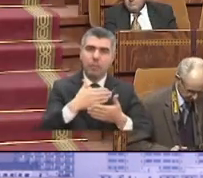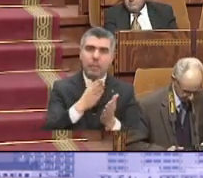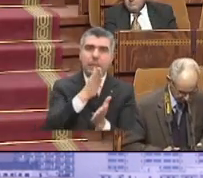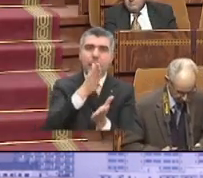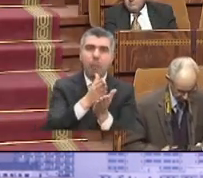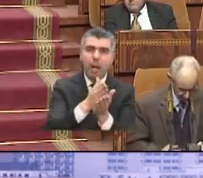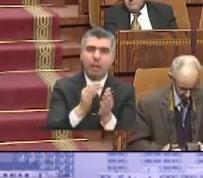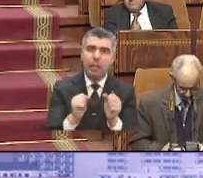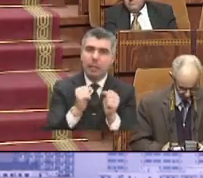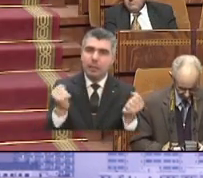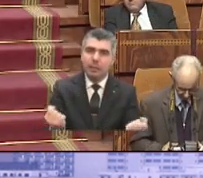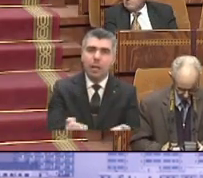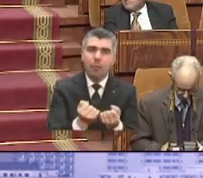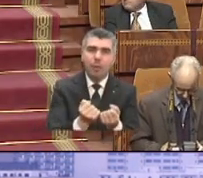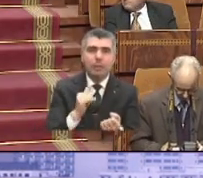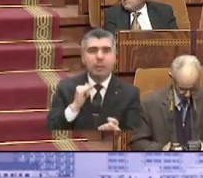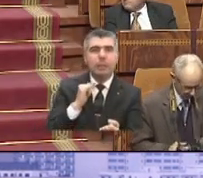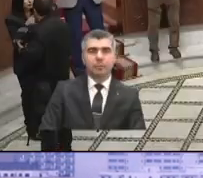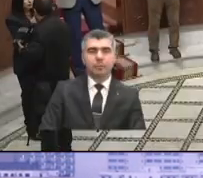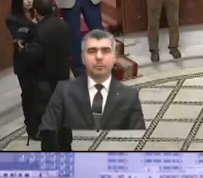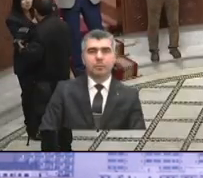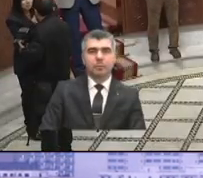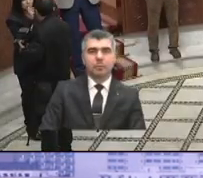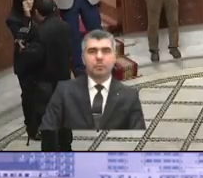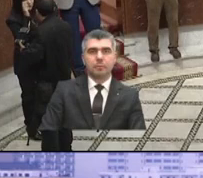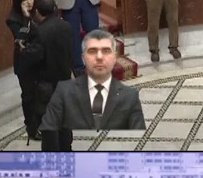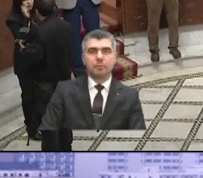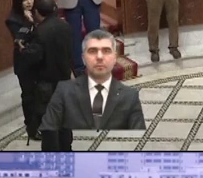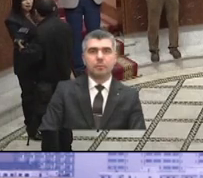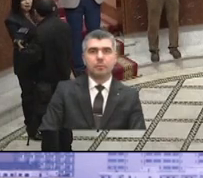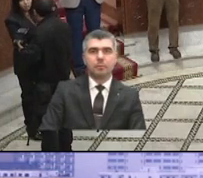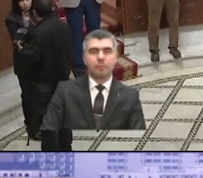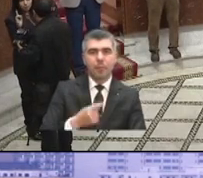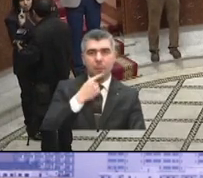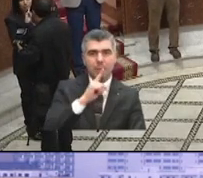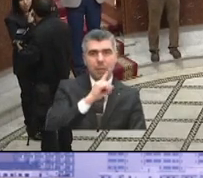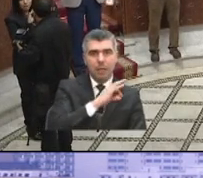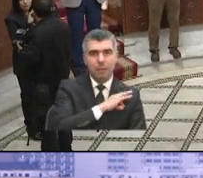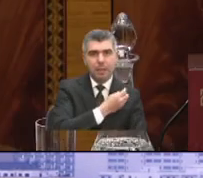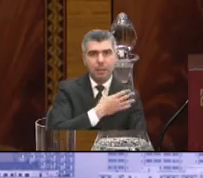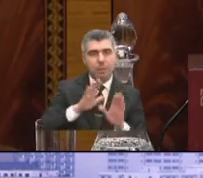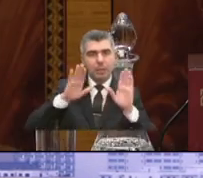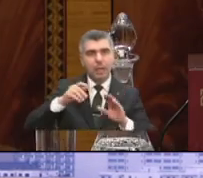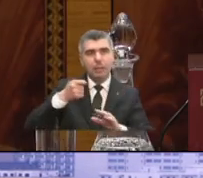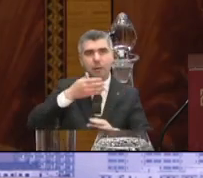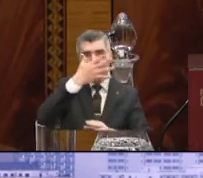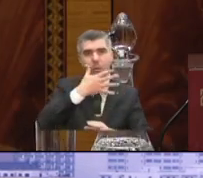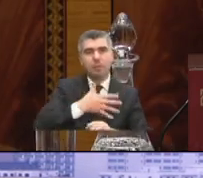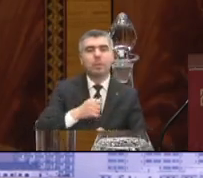الاستراتيجيه امام هذا القوانين امام هاد الاوراج الكبرى نعطيك مثال بسيط جدا تيبيا هذا